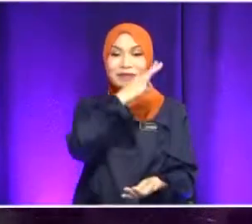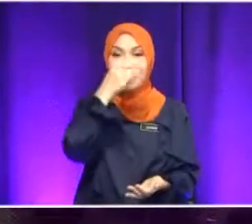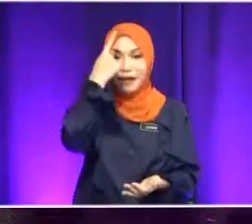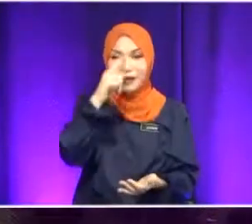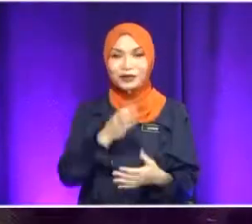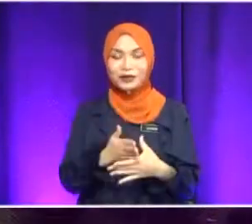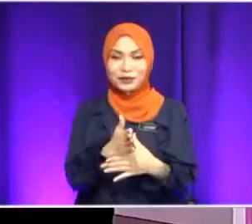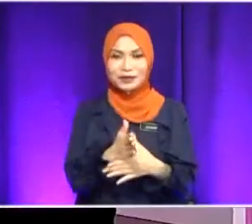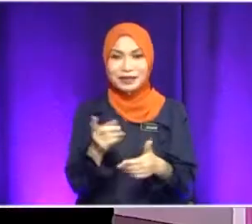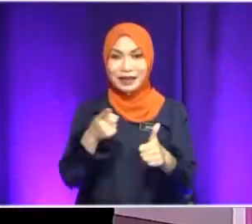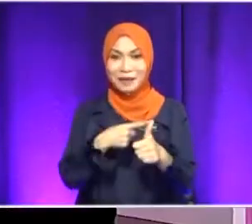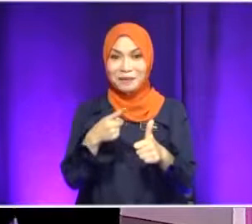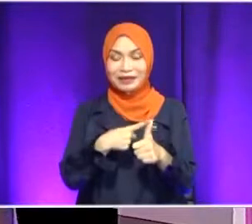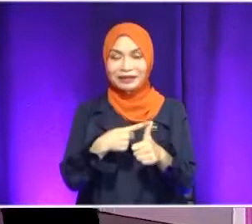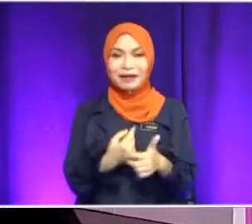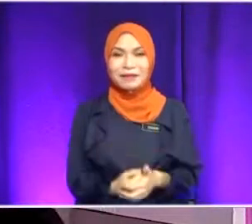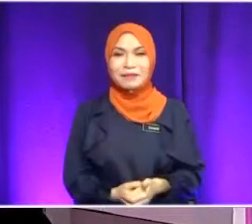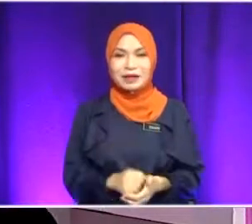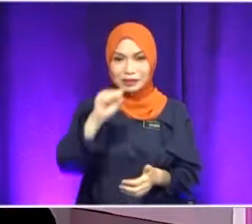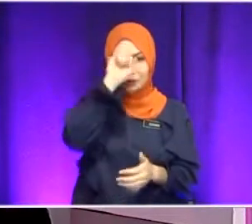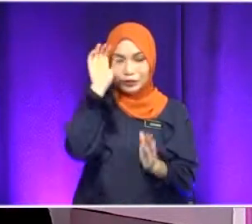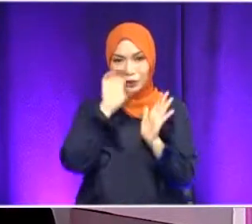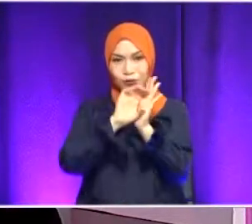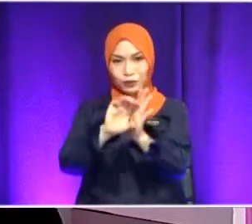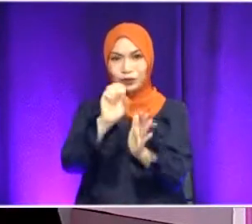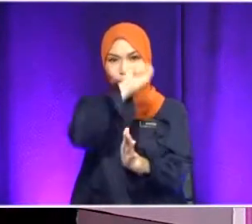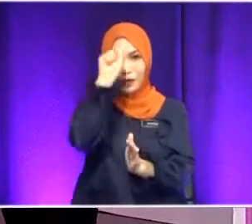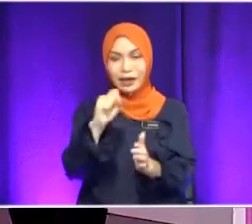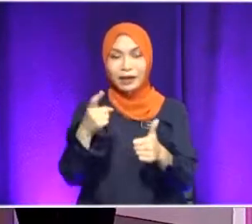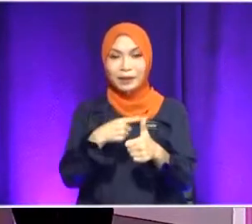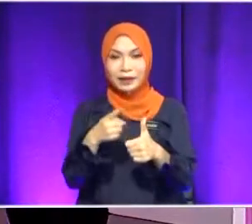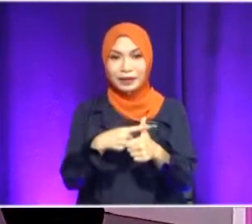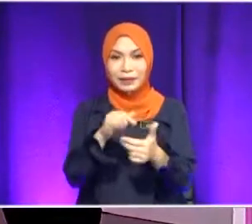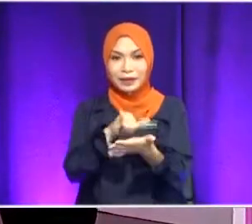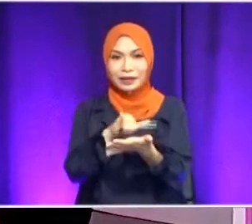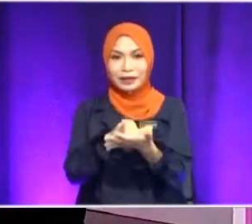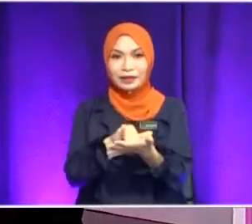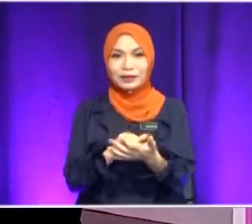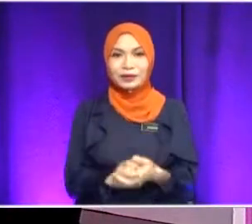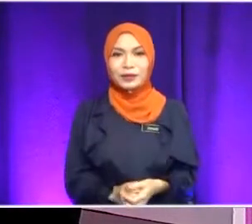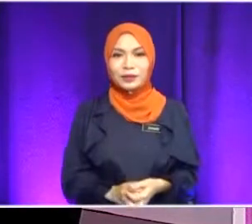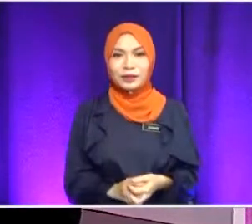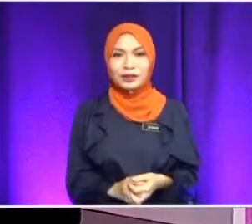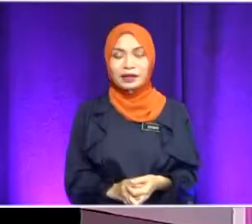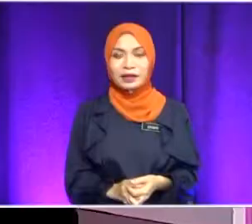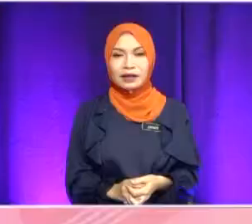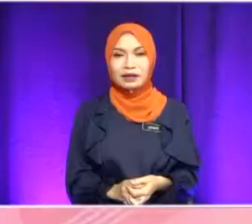tinggal yang pertama Oke soalnya contoh soal SD yang pertama yaitu pernyataan dibawah